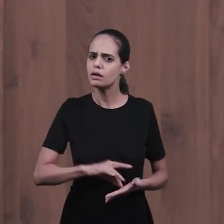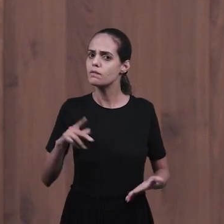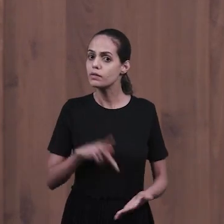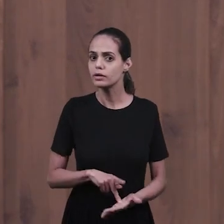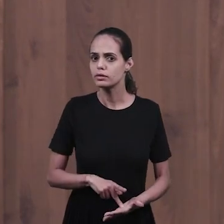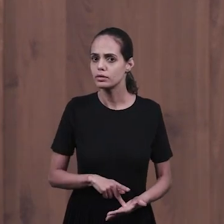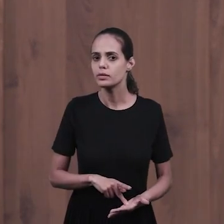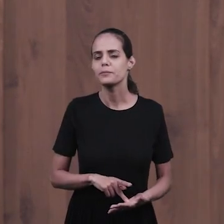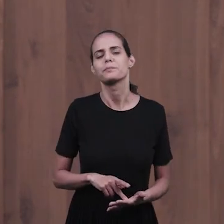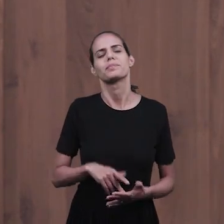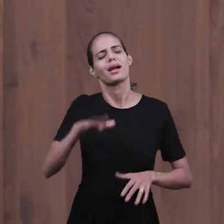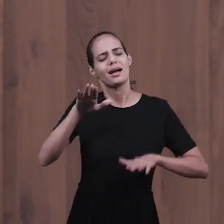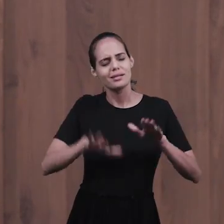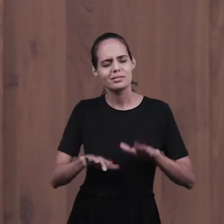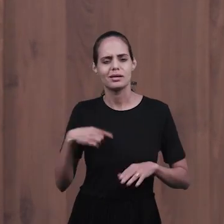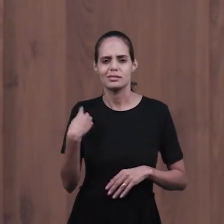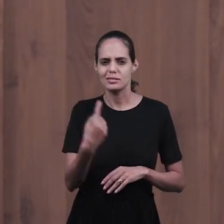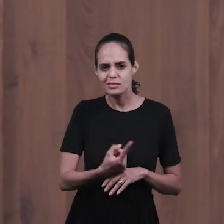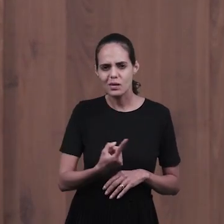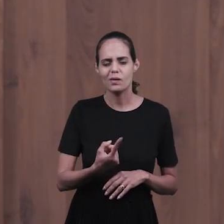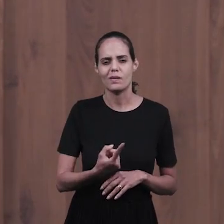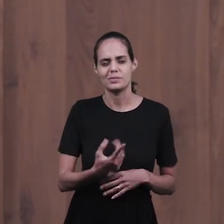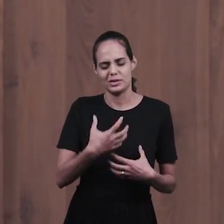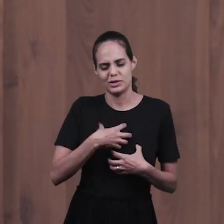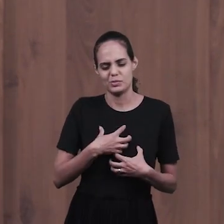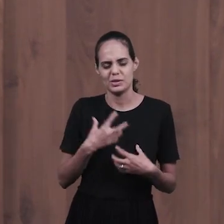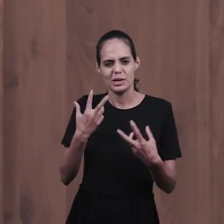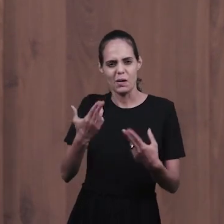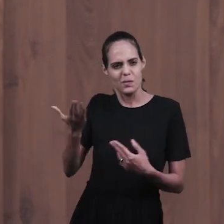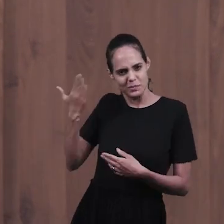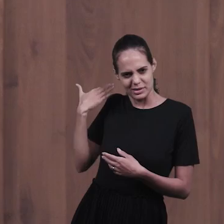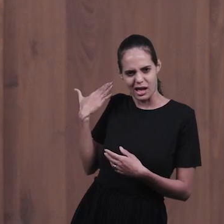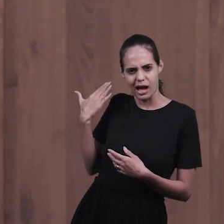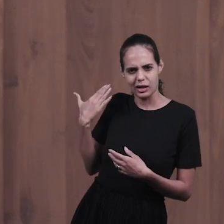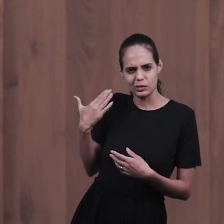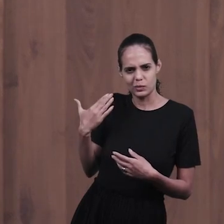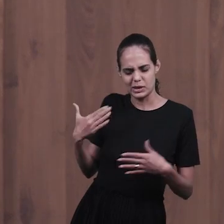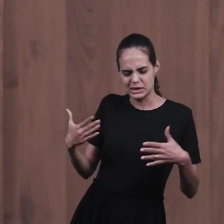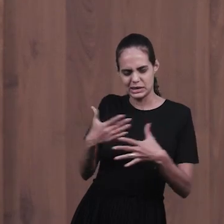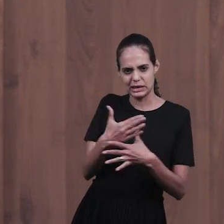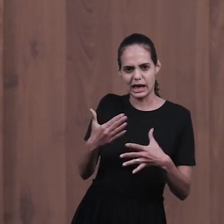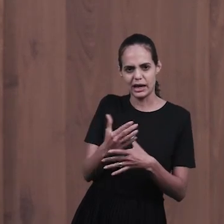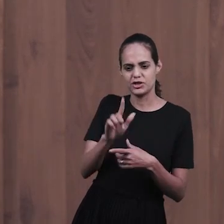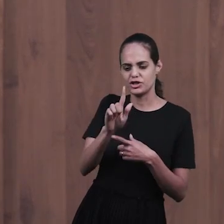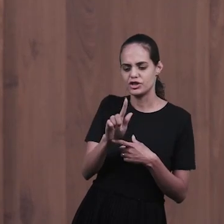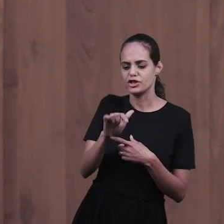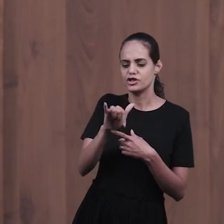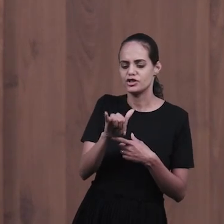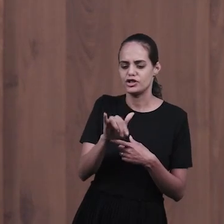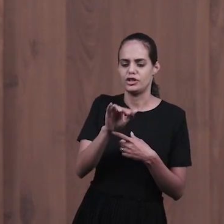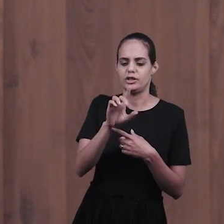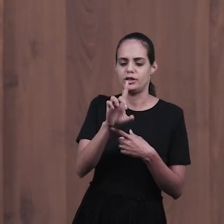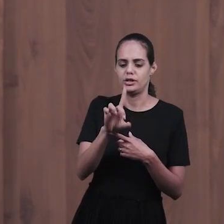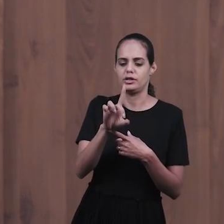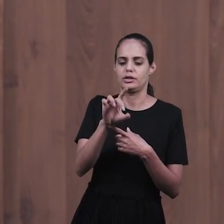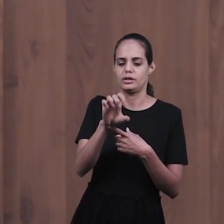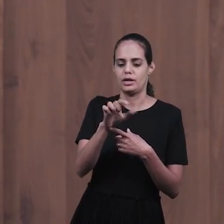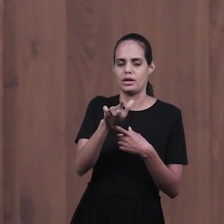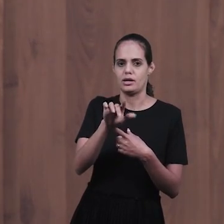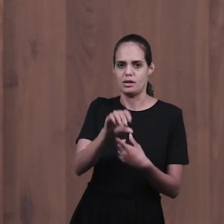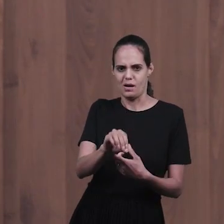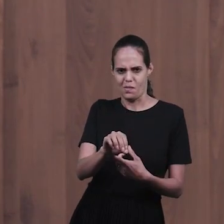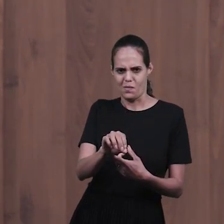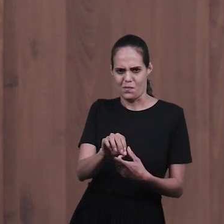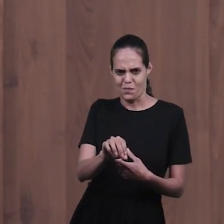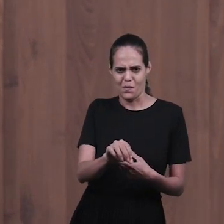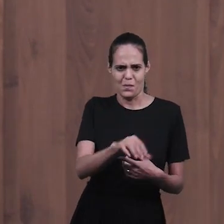fois, nous nous sentons comme ça dans la ville de Gibéon, comme Josué, encerclé par des ennemis, n'est-ce pas, les